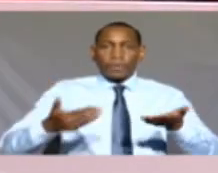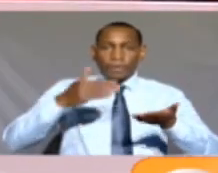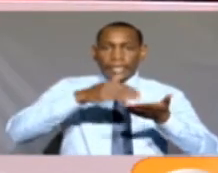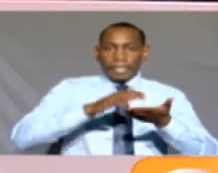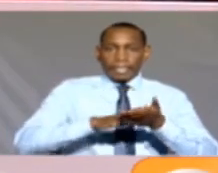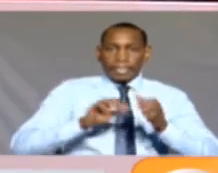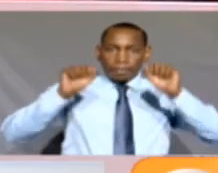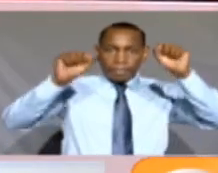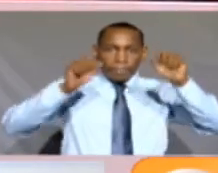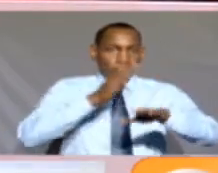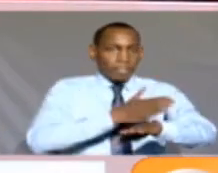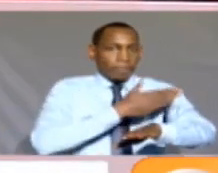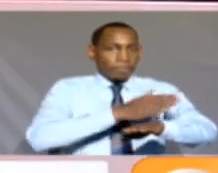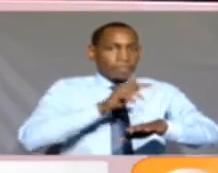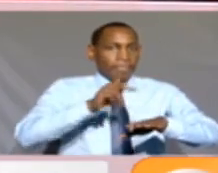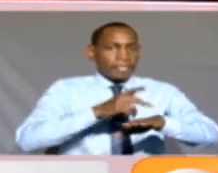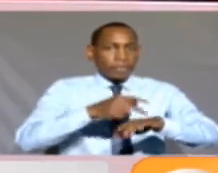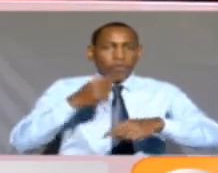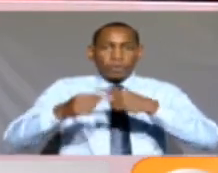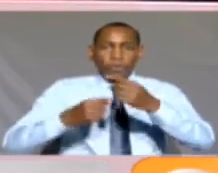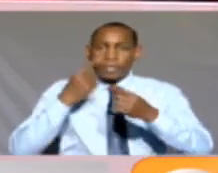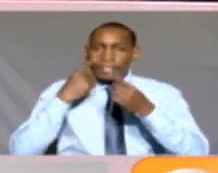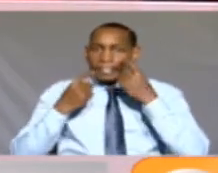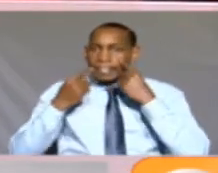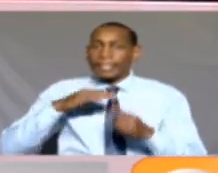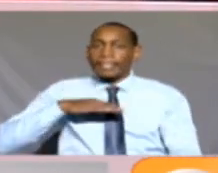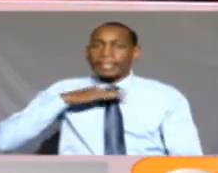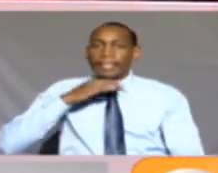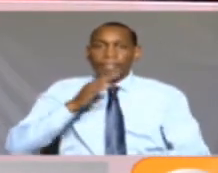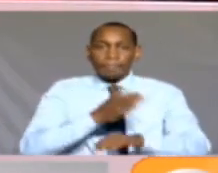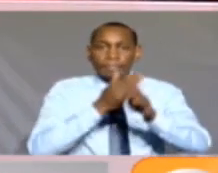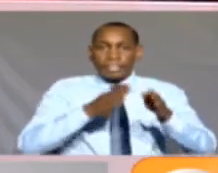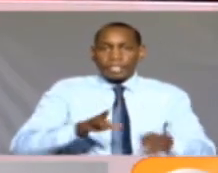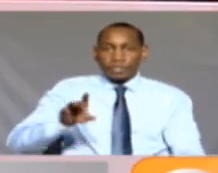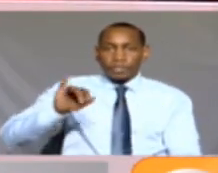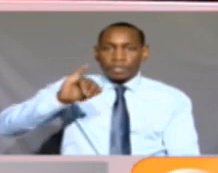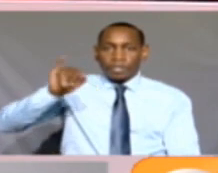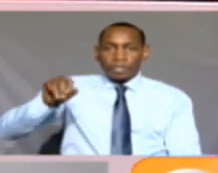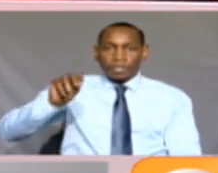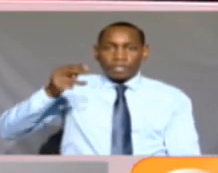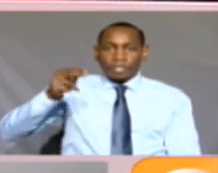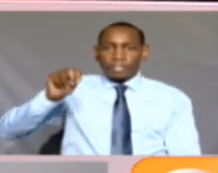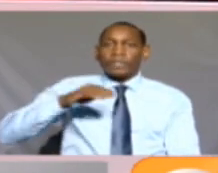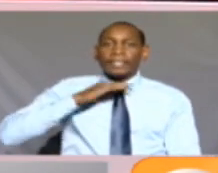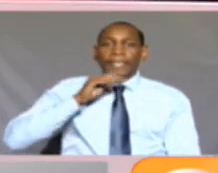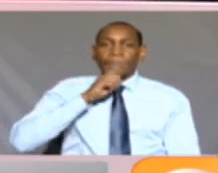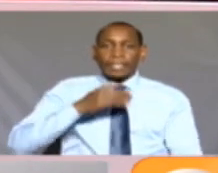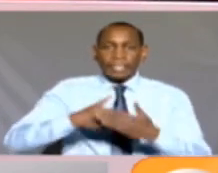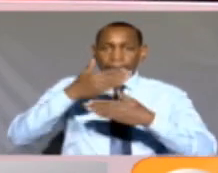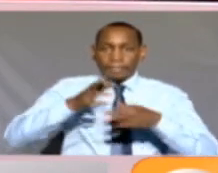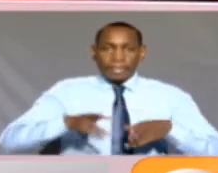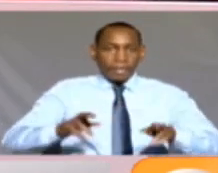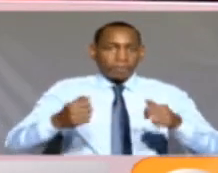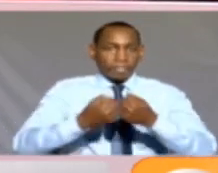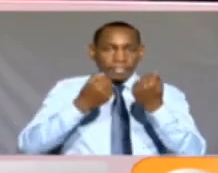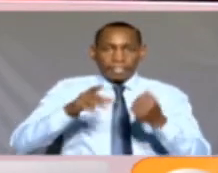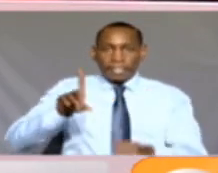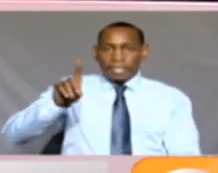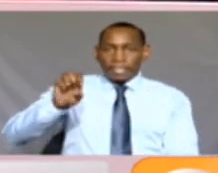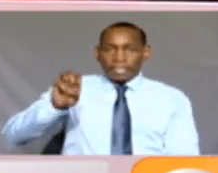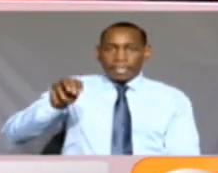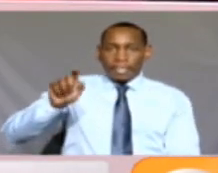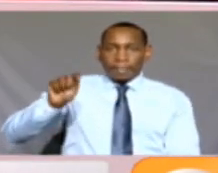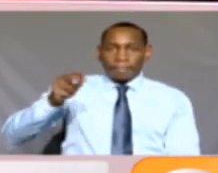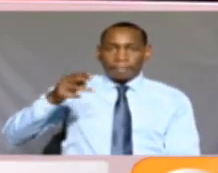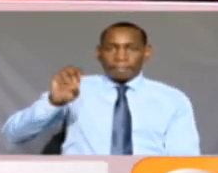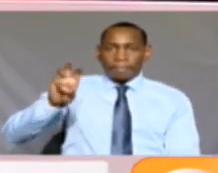Tena mashabiki wa miziki ya Kikuyu wanaomboleza kifo cha mwanamuziki John De Matthew aliyeaga dunia kufuatia ajali ya barabarani. De Matthew alifariki